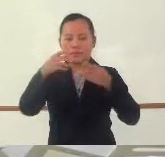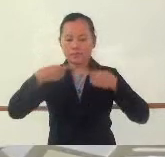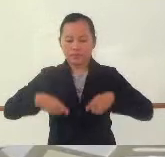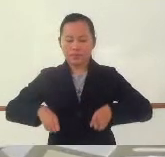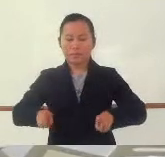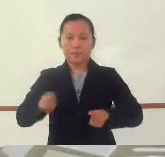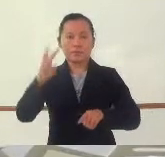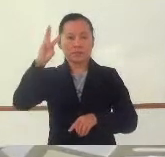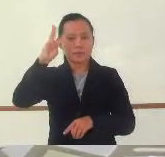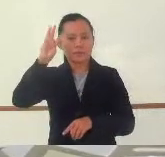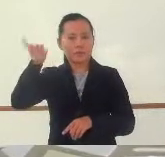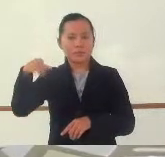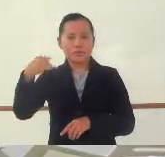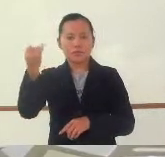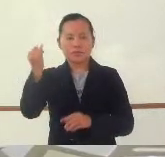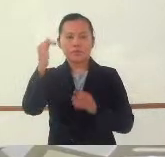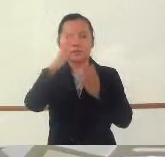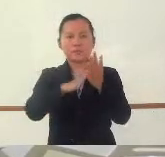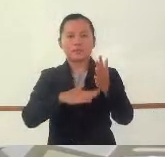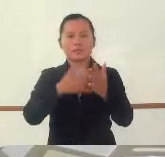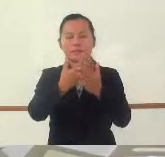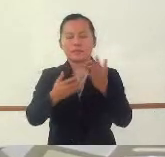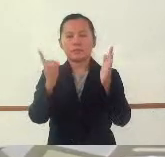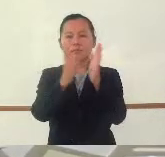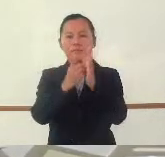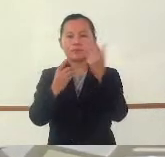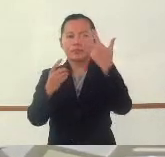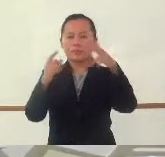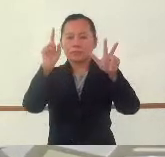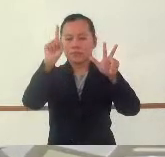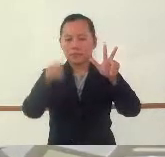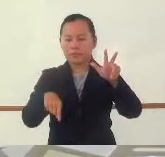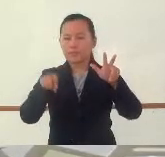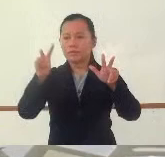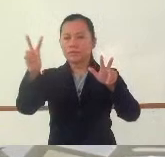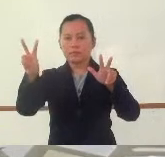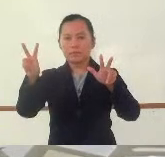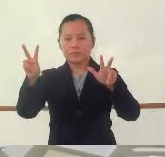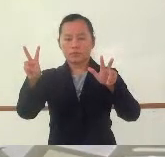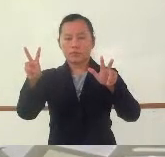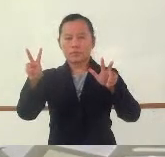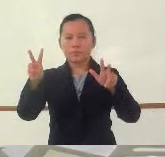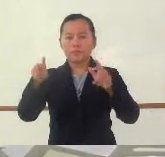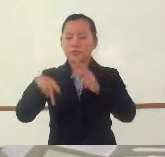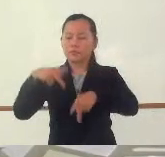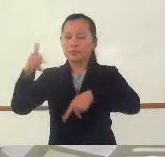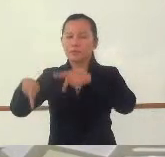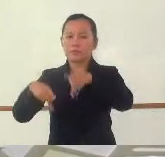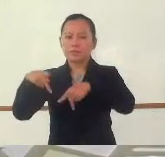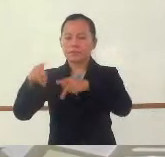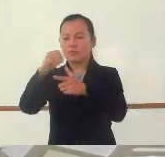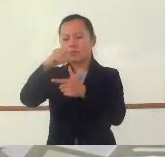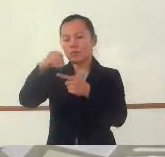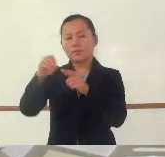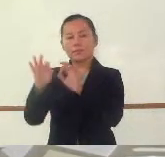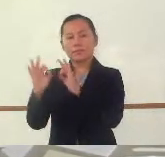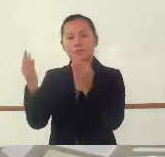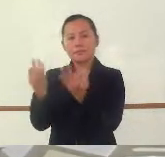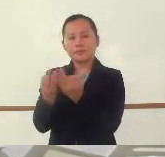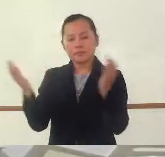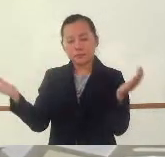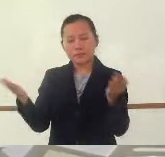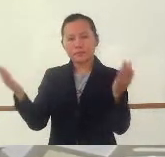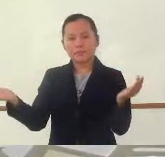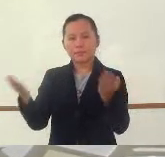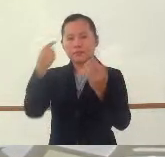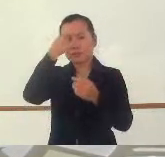James yang dijadwalkan pada 13 Februari 2021, umat ataupun keluarga adalah digalakkan